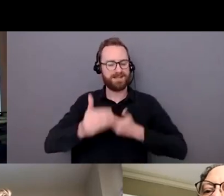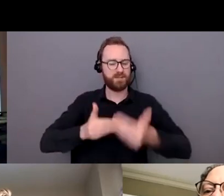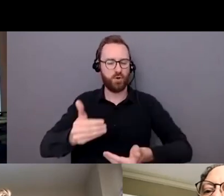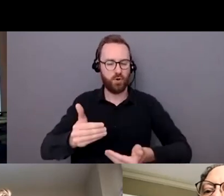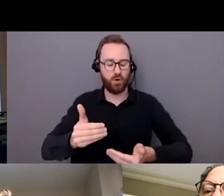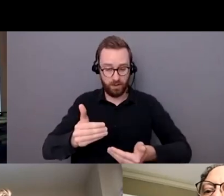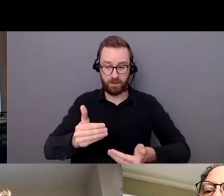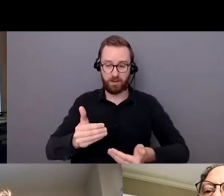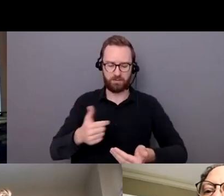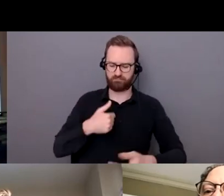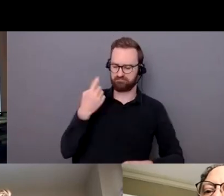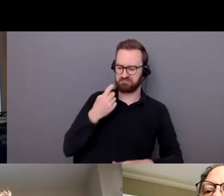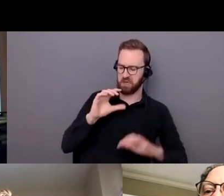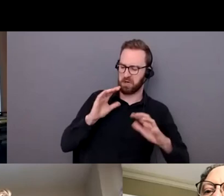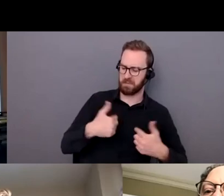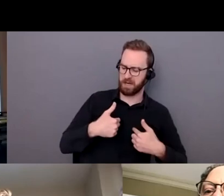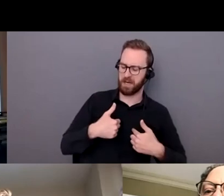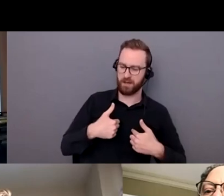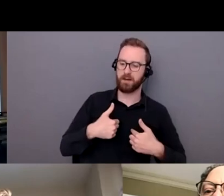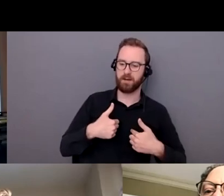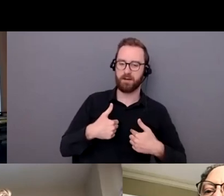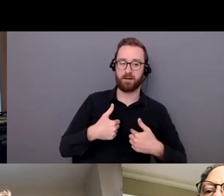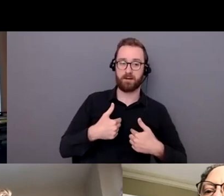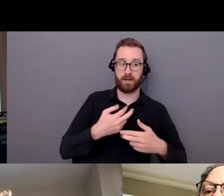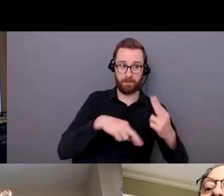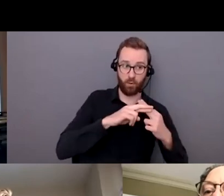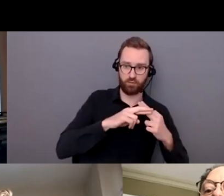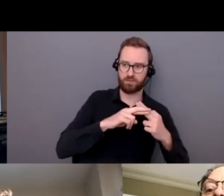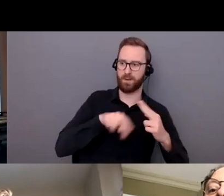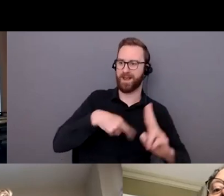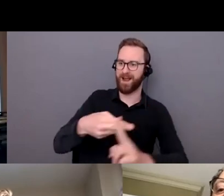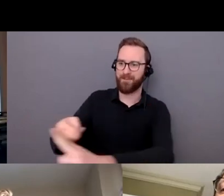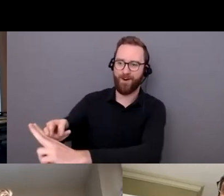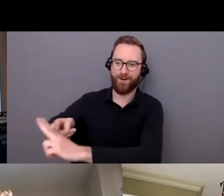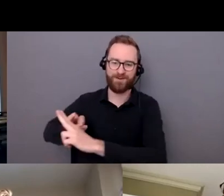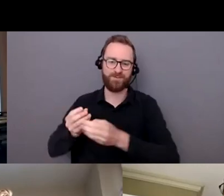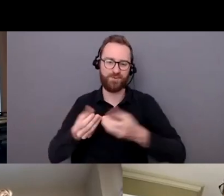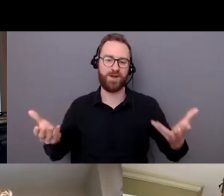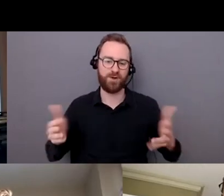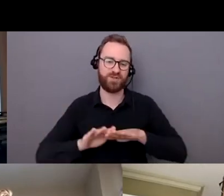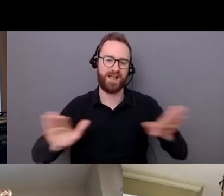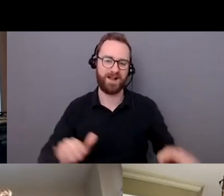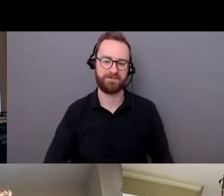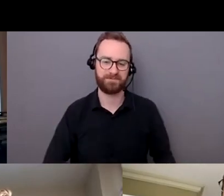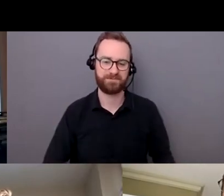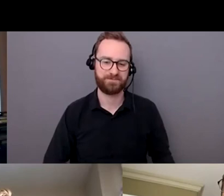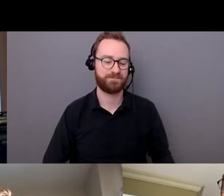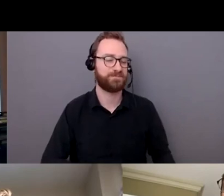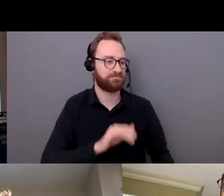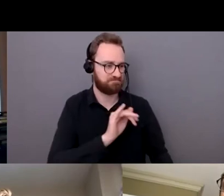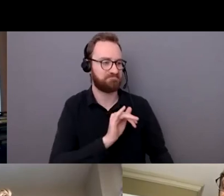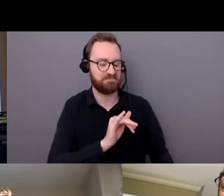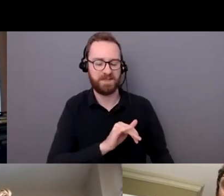réponses à des besoins particuliers, souvent, ce sont des réponses à des besoins généraux. D'accord, vraiment. Je voulais dire. Plusieurs